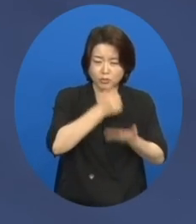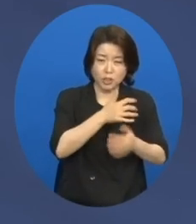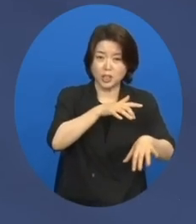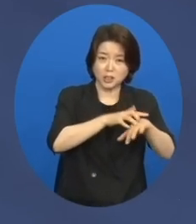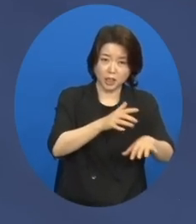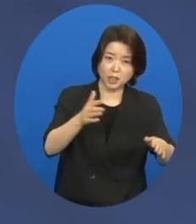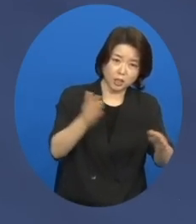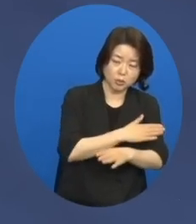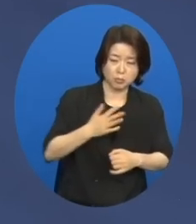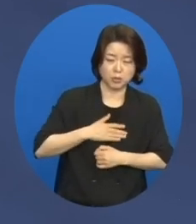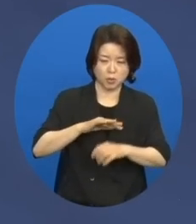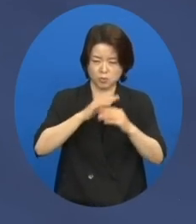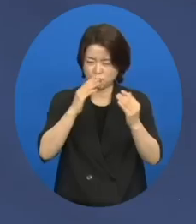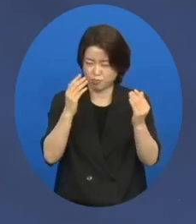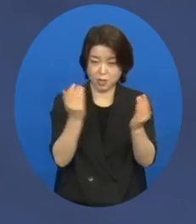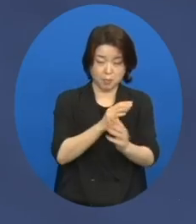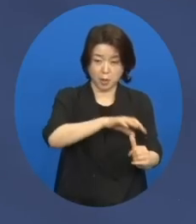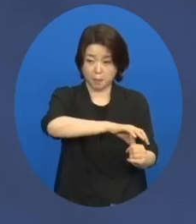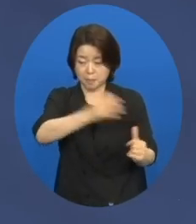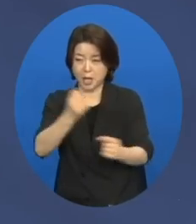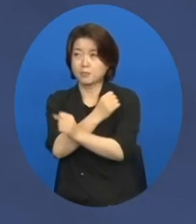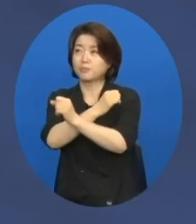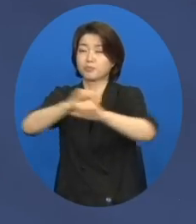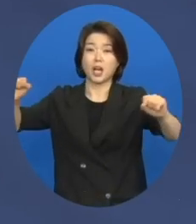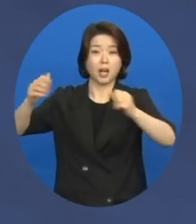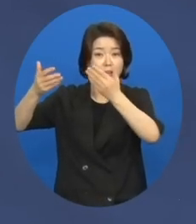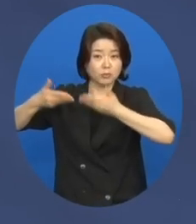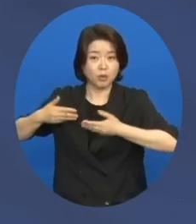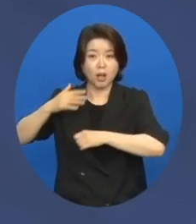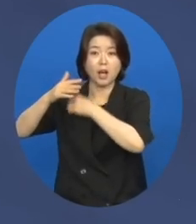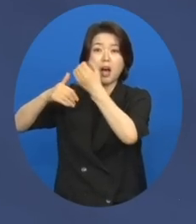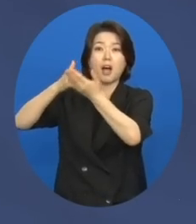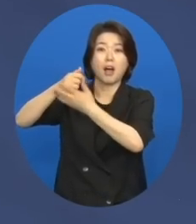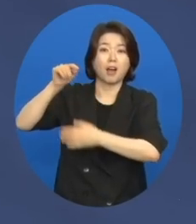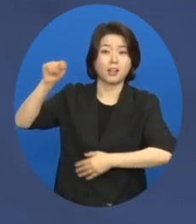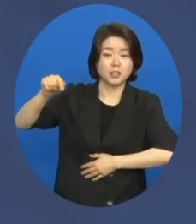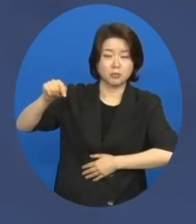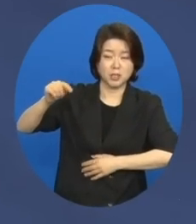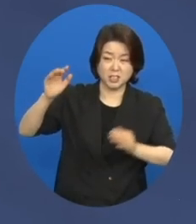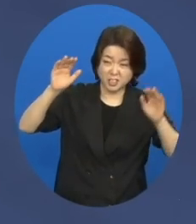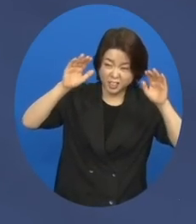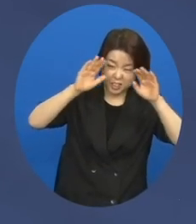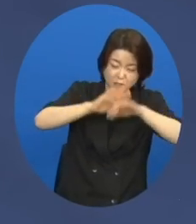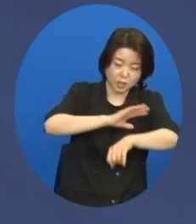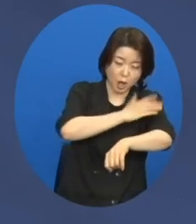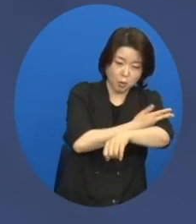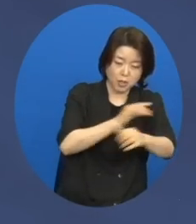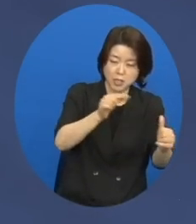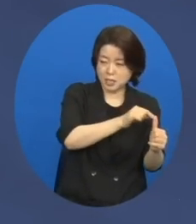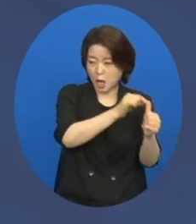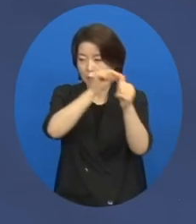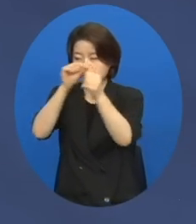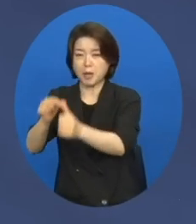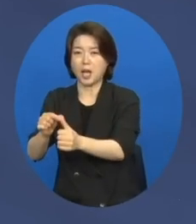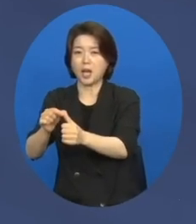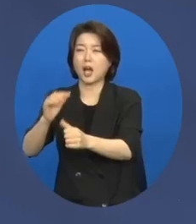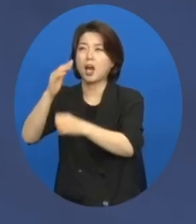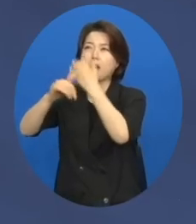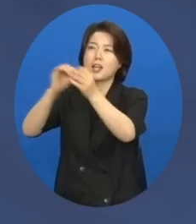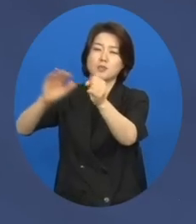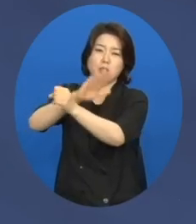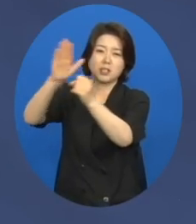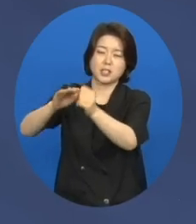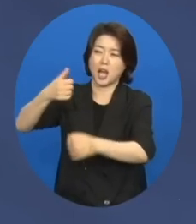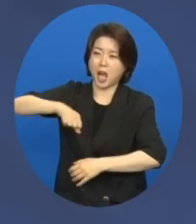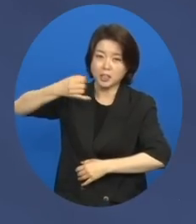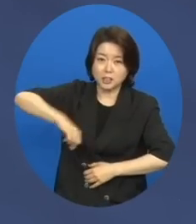사탄에게서 완벽하게 해방시키셔서 하나님의 이 흑암의 권세에서 우리를 건져내사 하나님의 사랑의